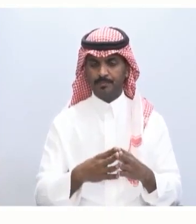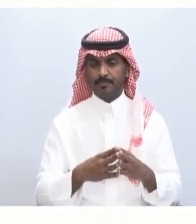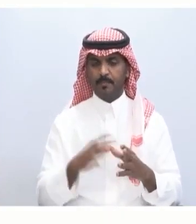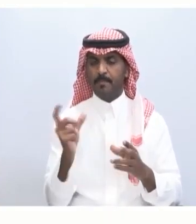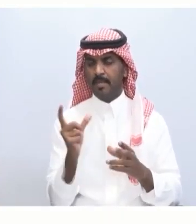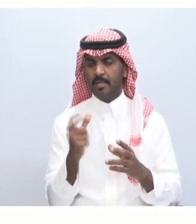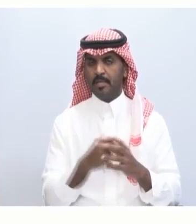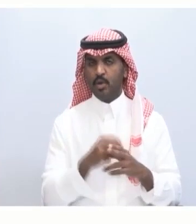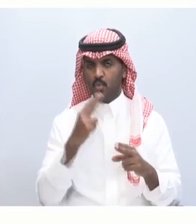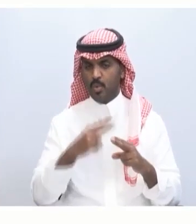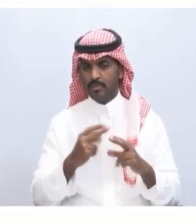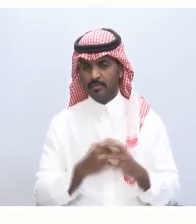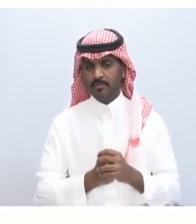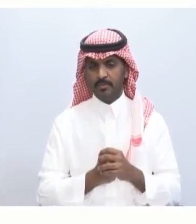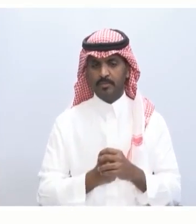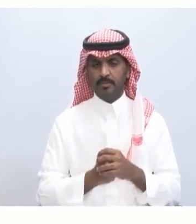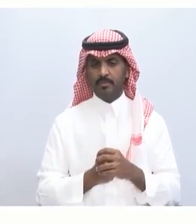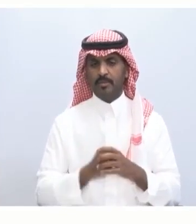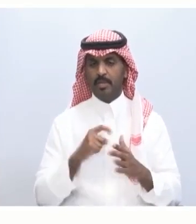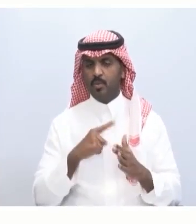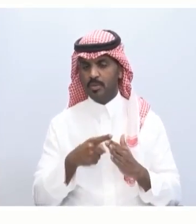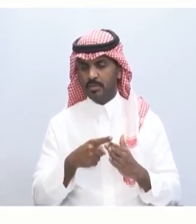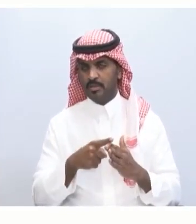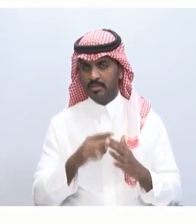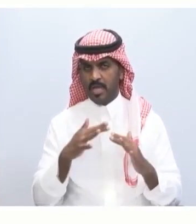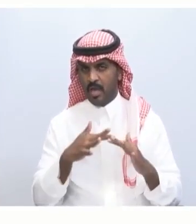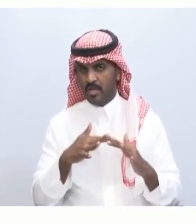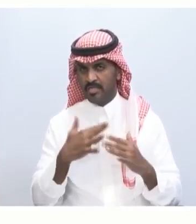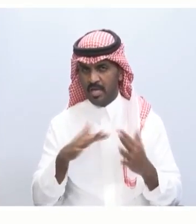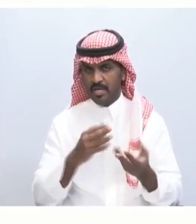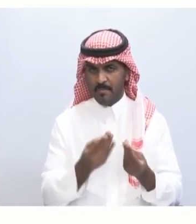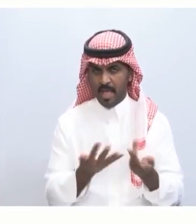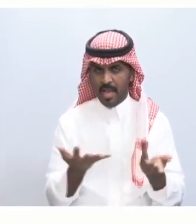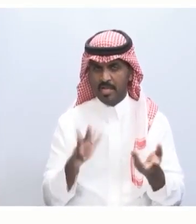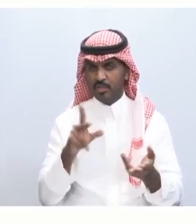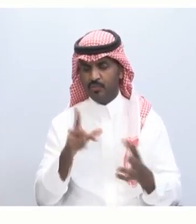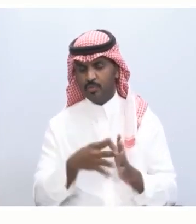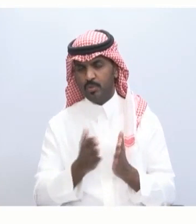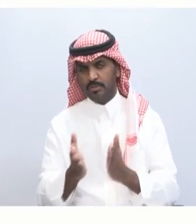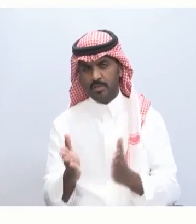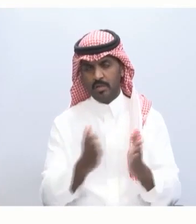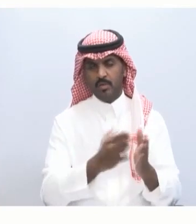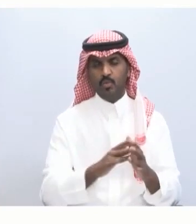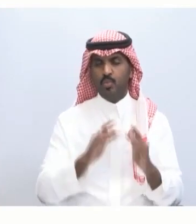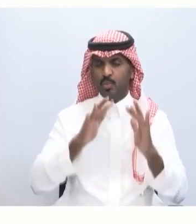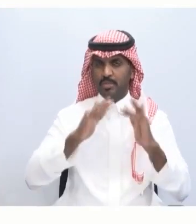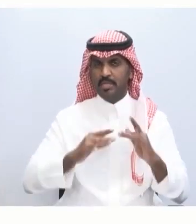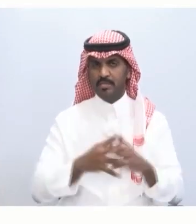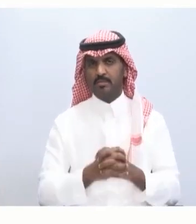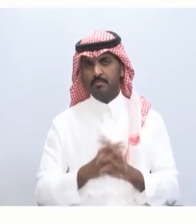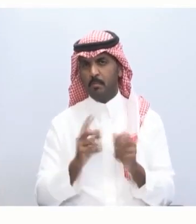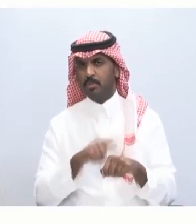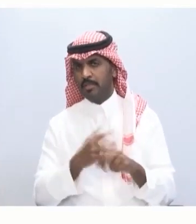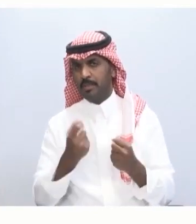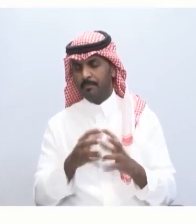من الكويت الى ان وصل الى الصحراء الجافوره او رمال الجافوره وانتقل منها وجلس بقي فيها مده